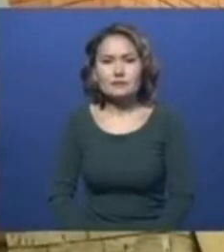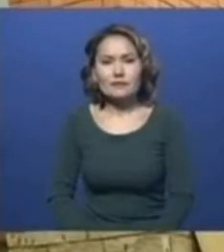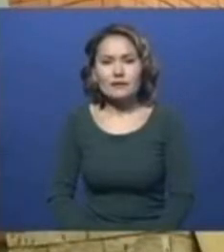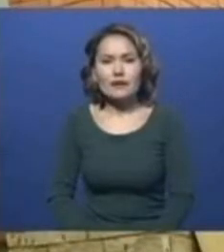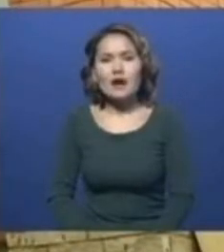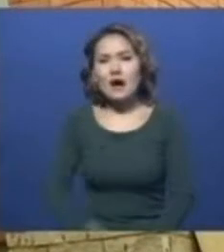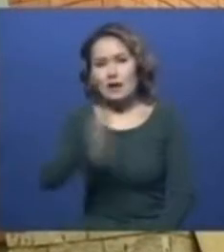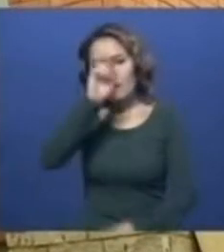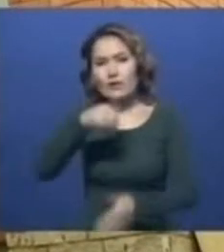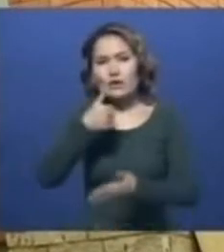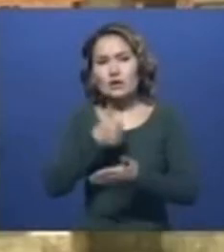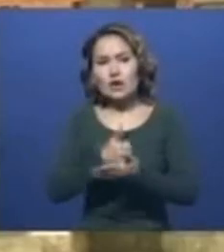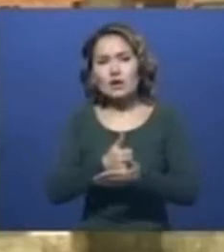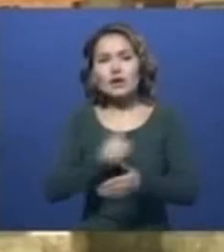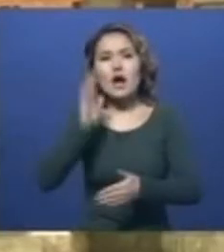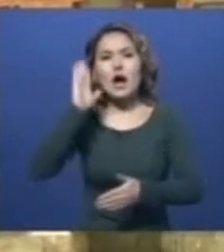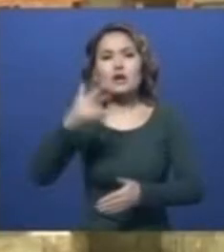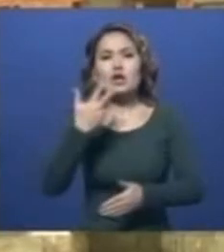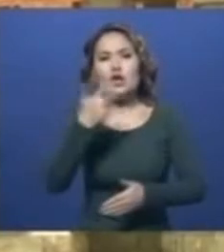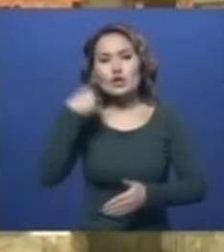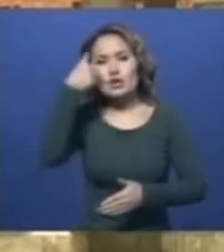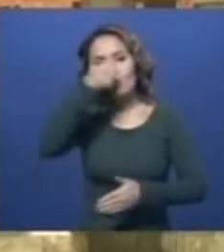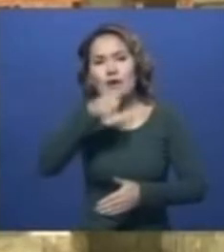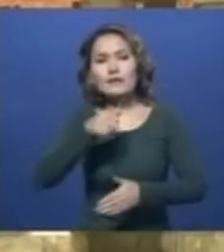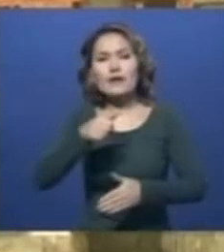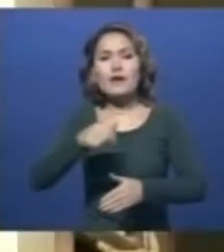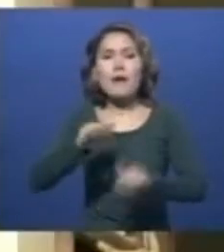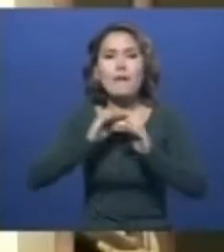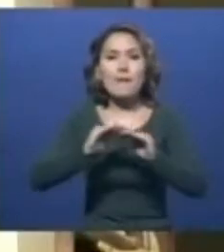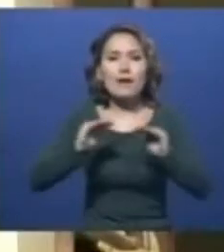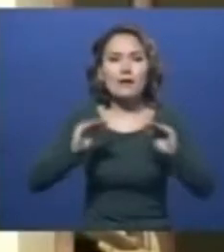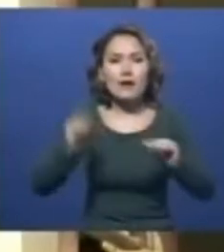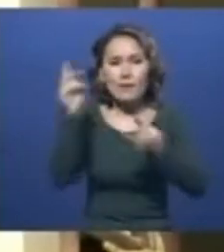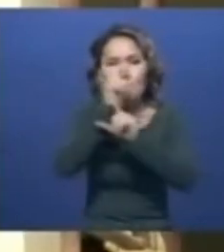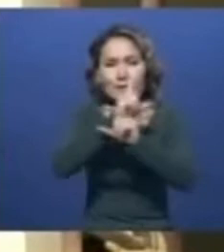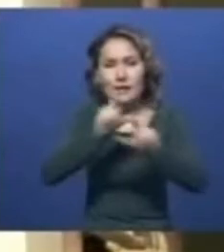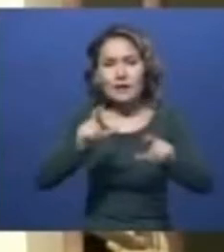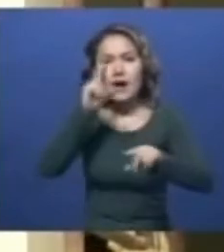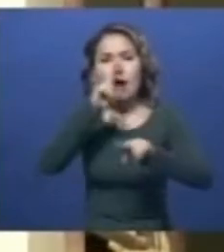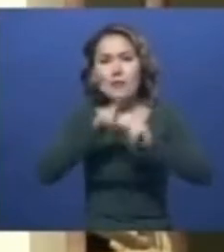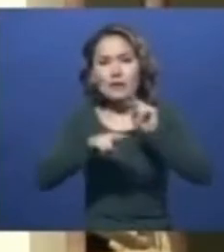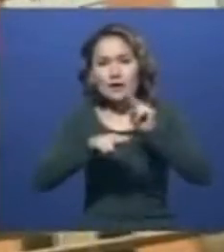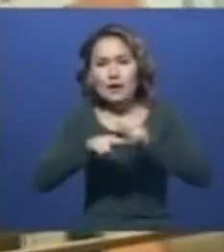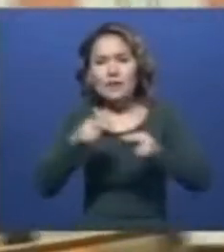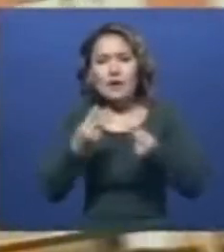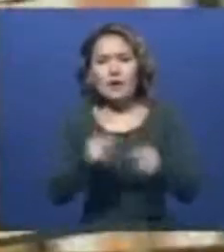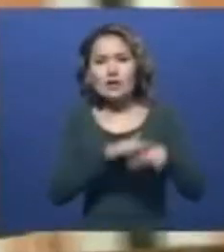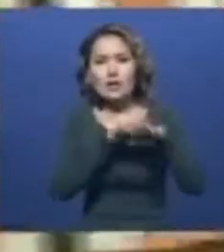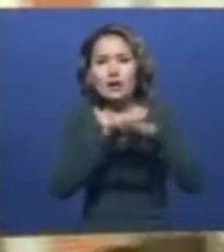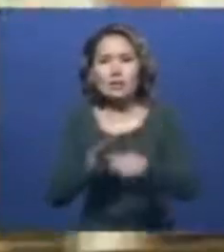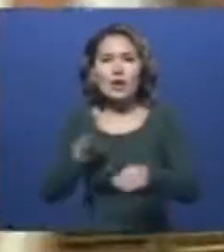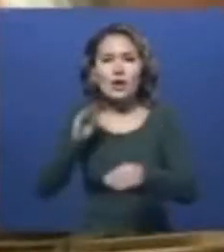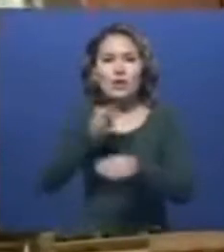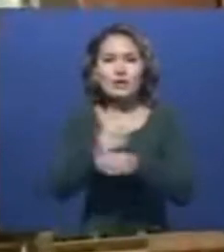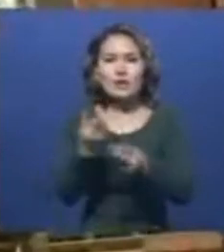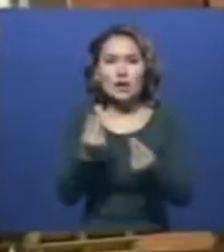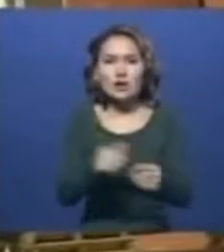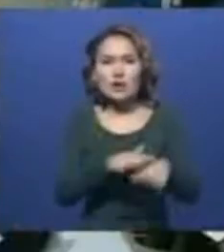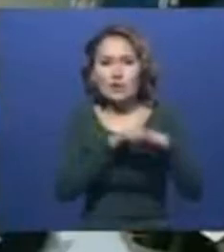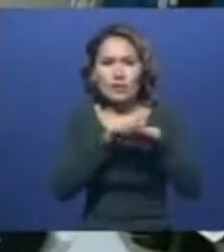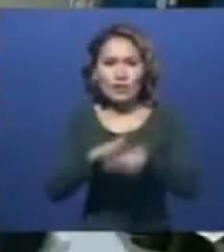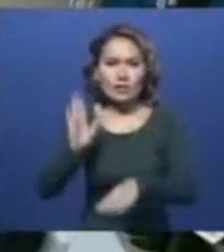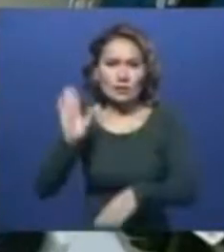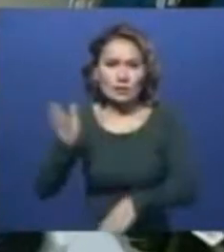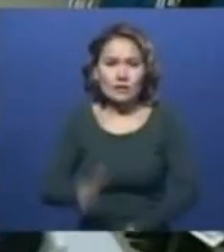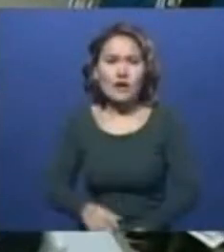Сондай-ақ елбасы алдағы 3 жылда балабақша мен мектеп мәселесін қолға алатынын мәлімдеді. Ол үшін қазынадан қосымша қаражат бөлініп отыр.